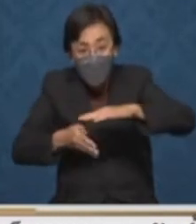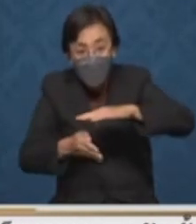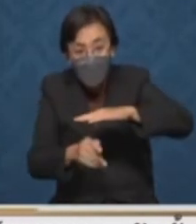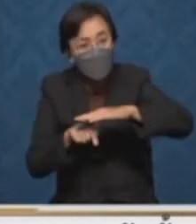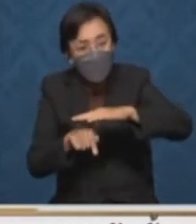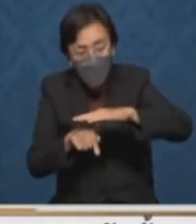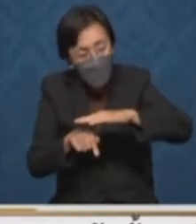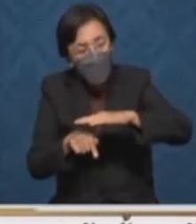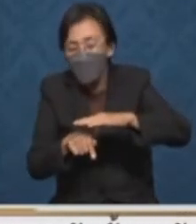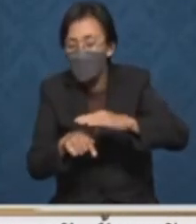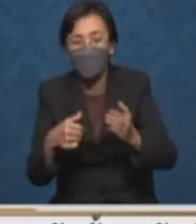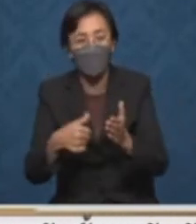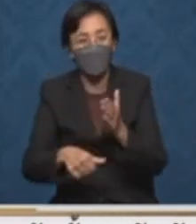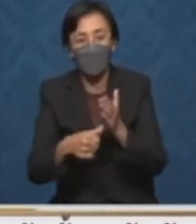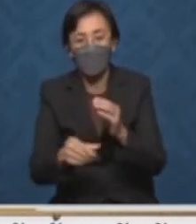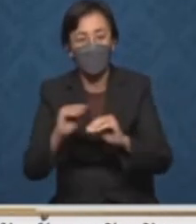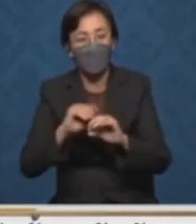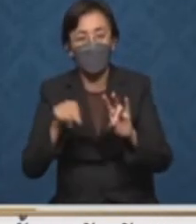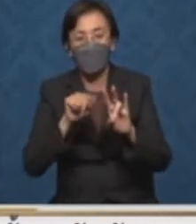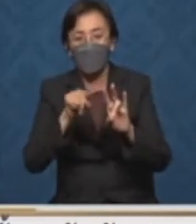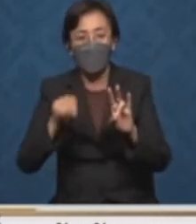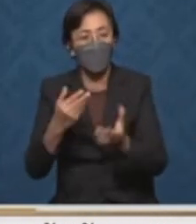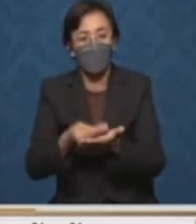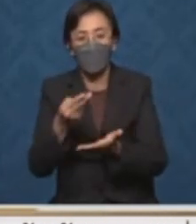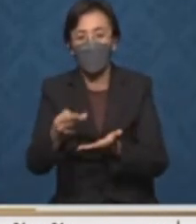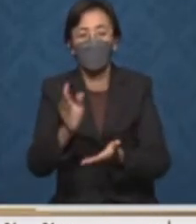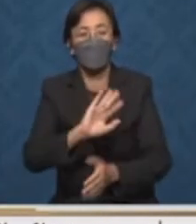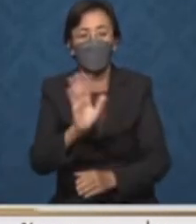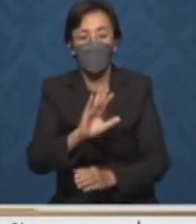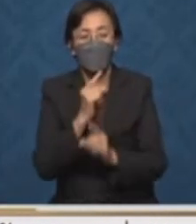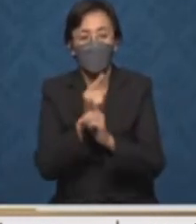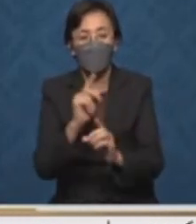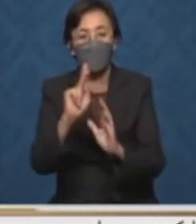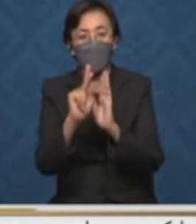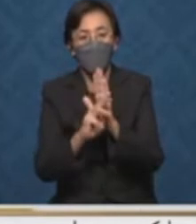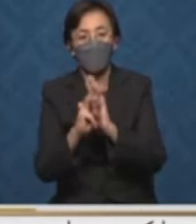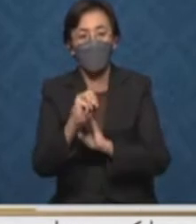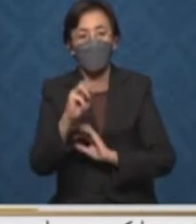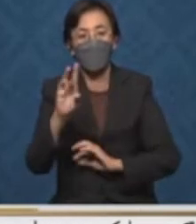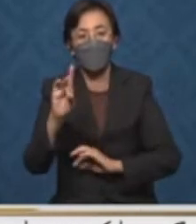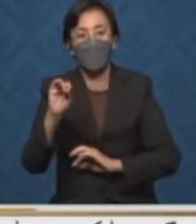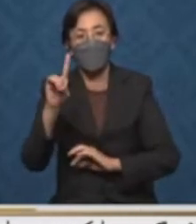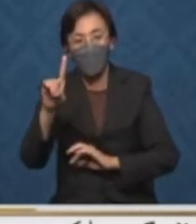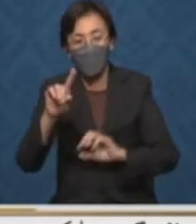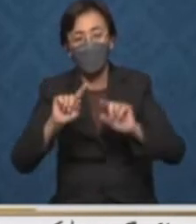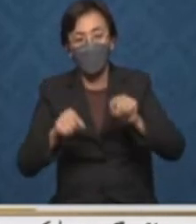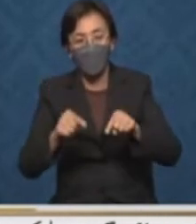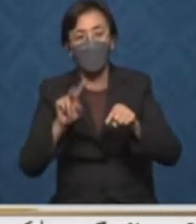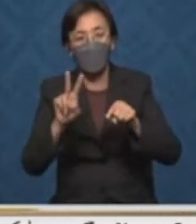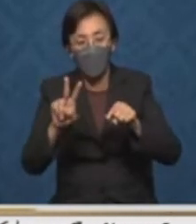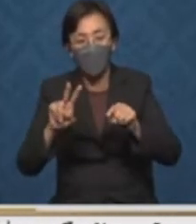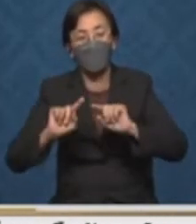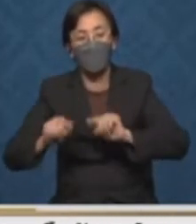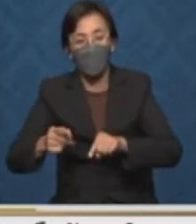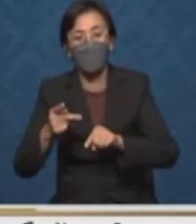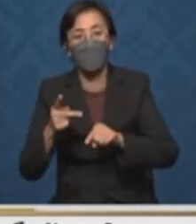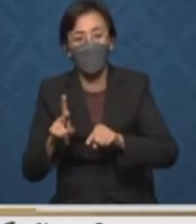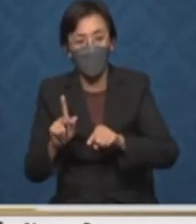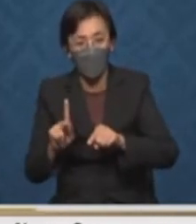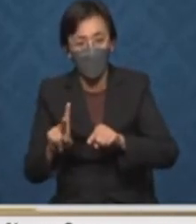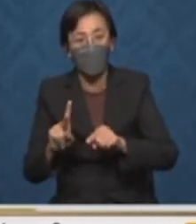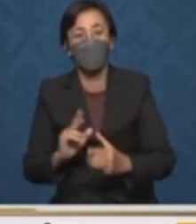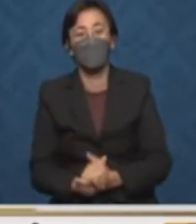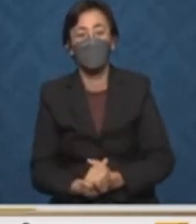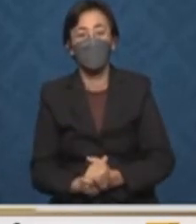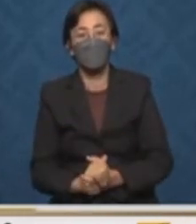เว้นภาษีมูลค่าเพิ่มตามมาตรา81วงเล็บ2วงเล็บคอควายโดยถือเป็นการน